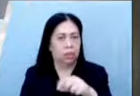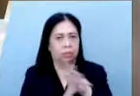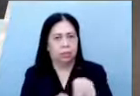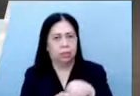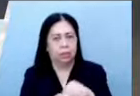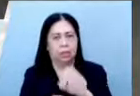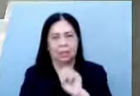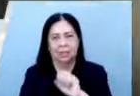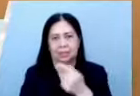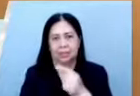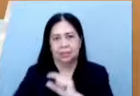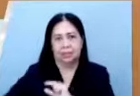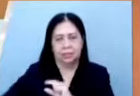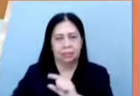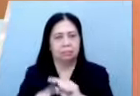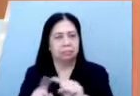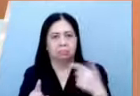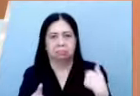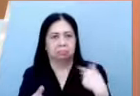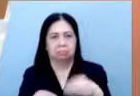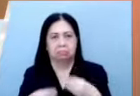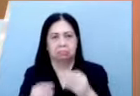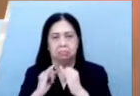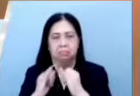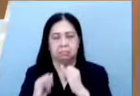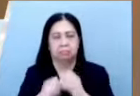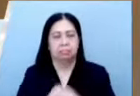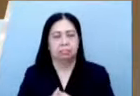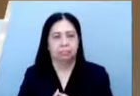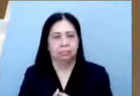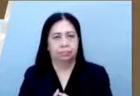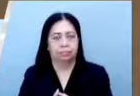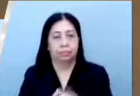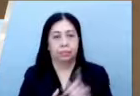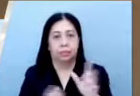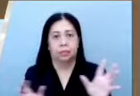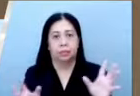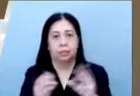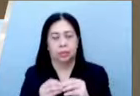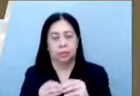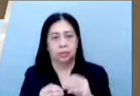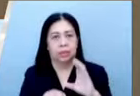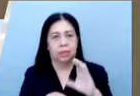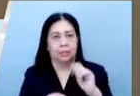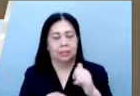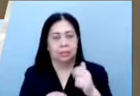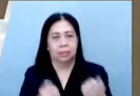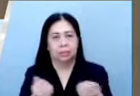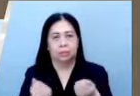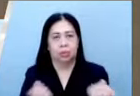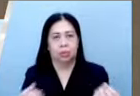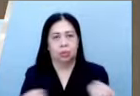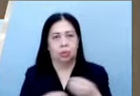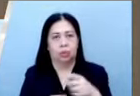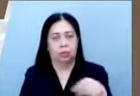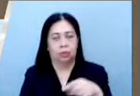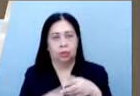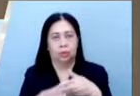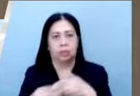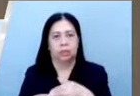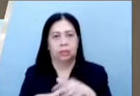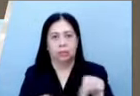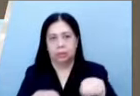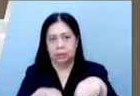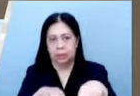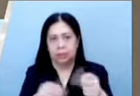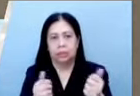pero hindi pa sila nagbigay ng pahayag. Pupulungin naman ng City Administrator's Office ang mga leader ng Tricycle